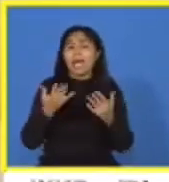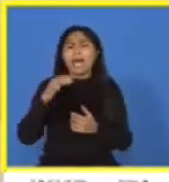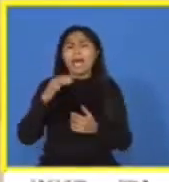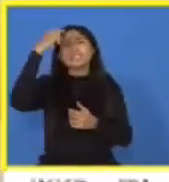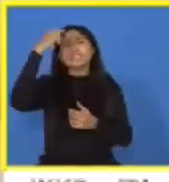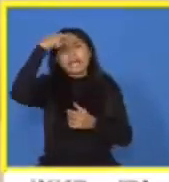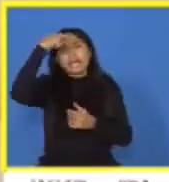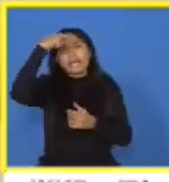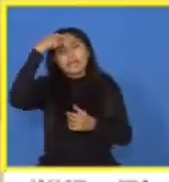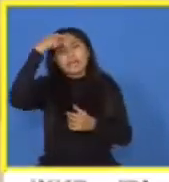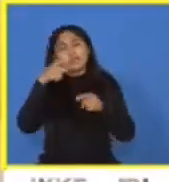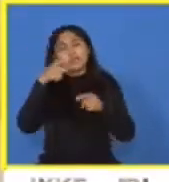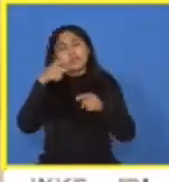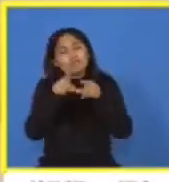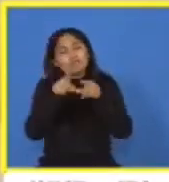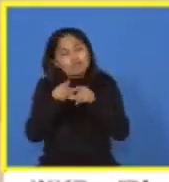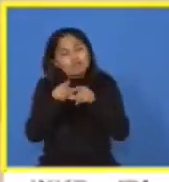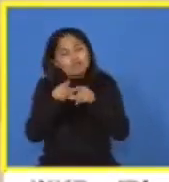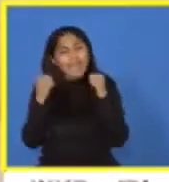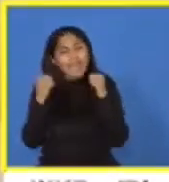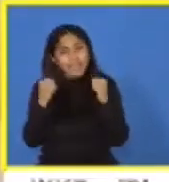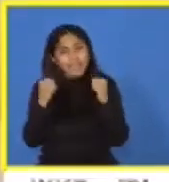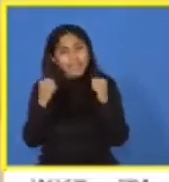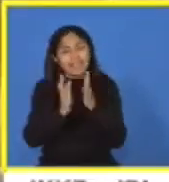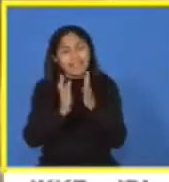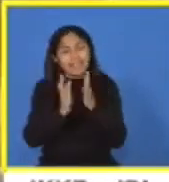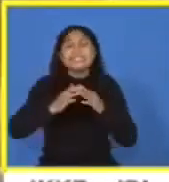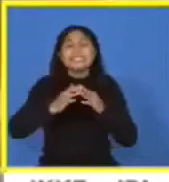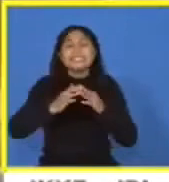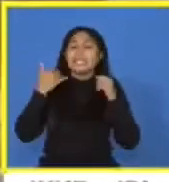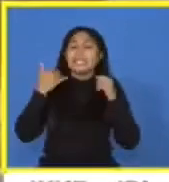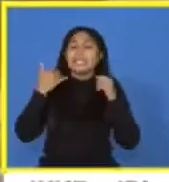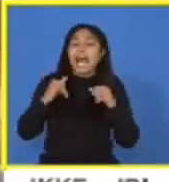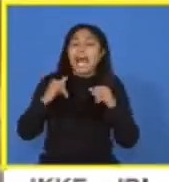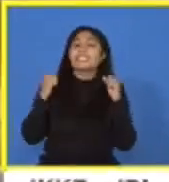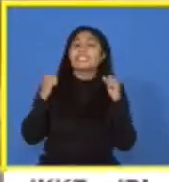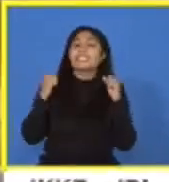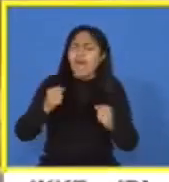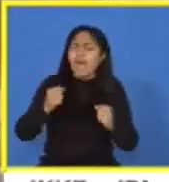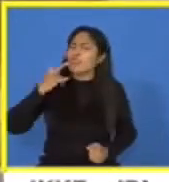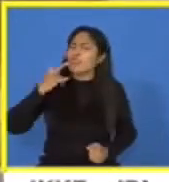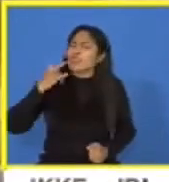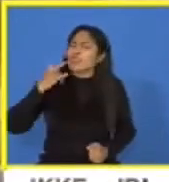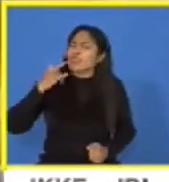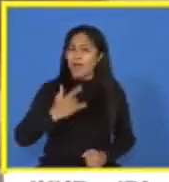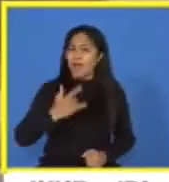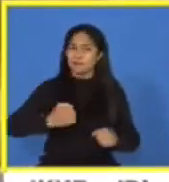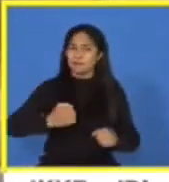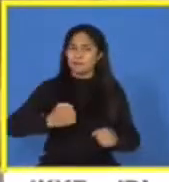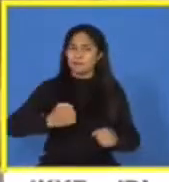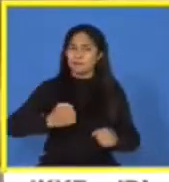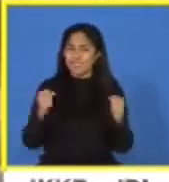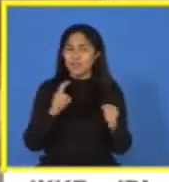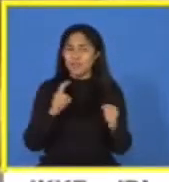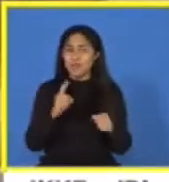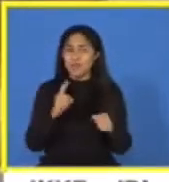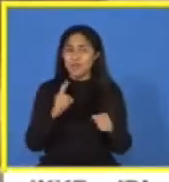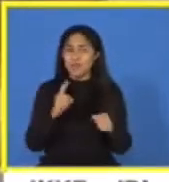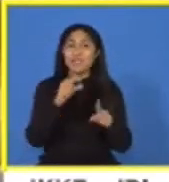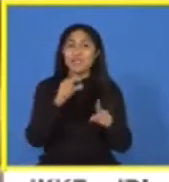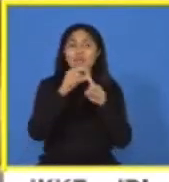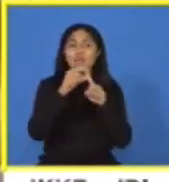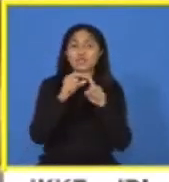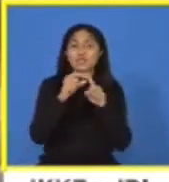menjadi sehat, yang sehat tetap sehat. Tetap sehat. Itu dari sisi promosinya, promosi kesehatan. Nah,